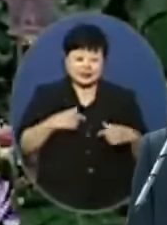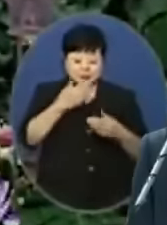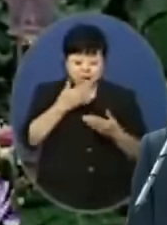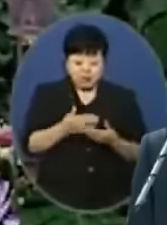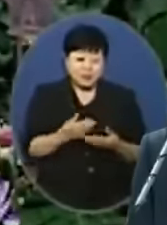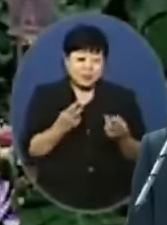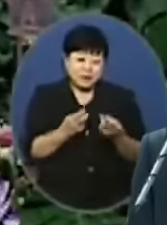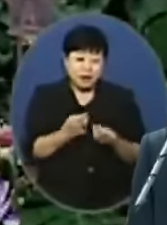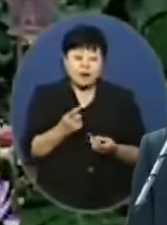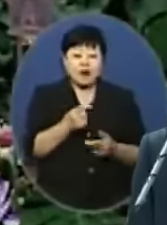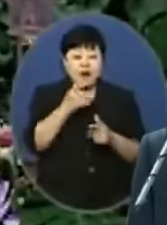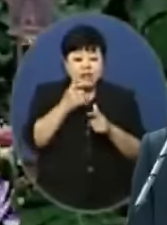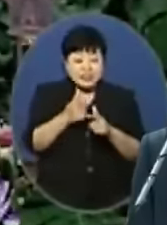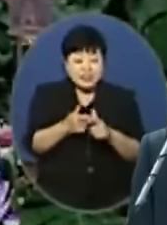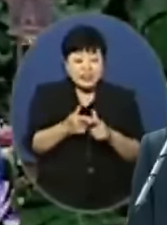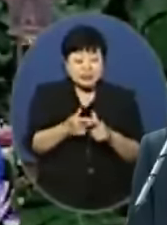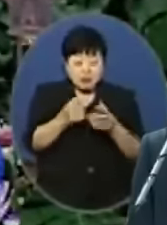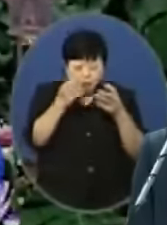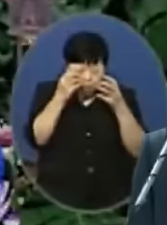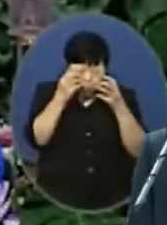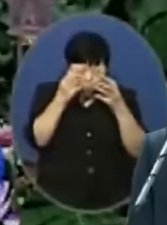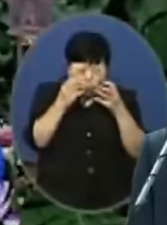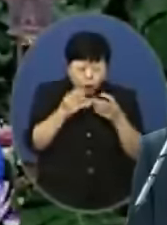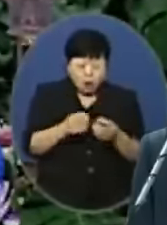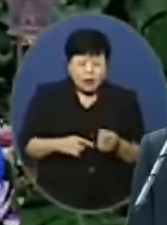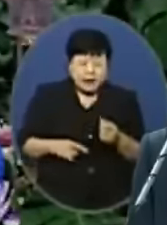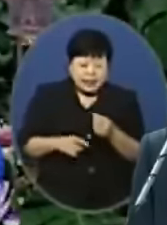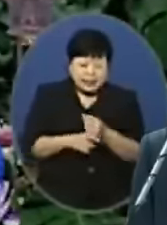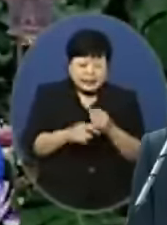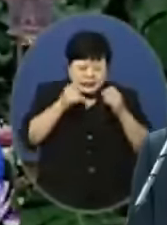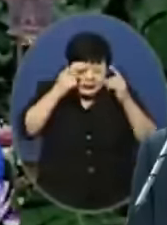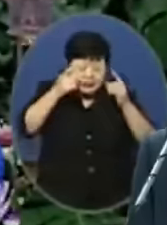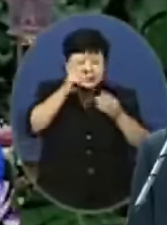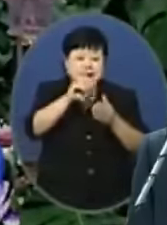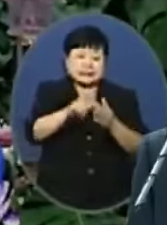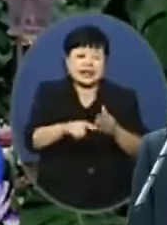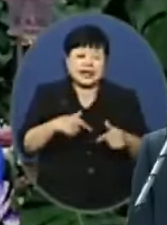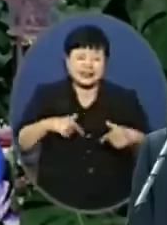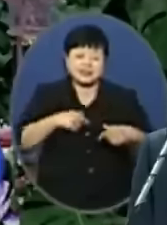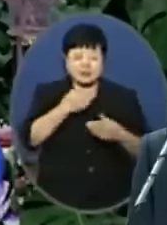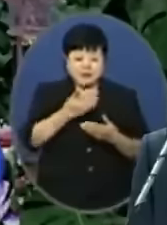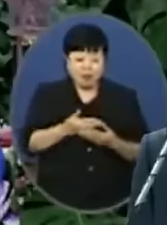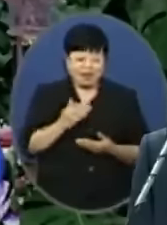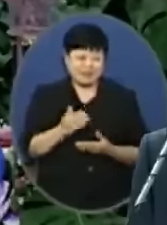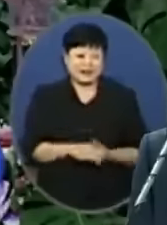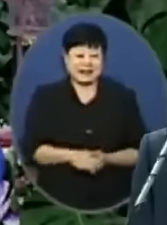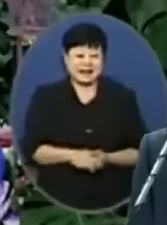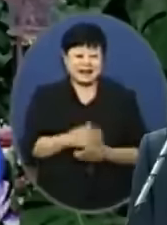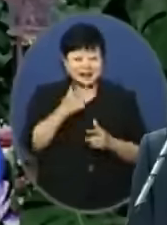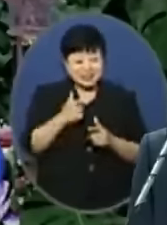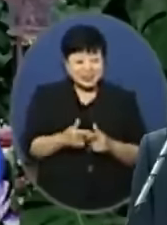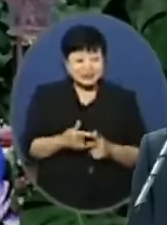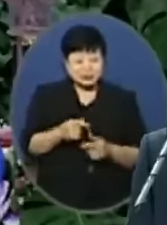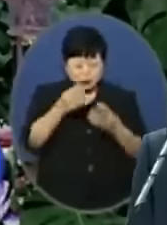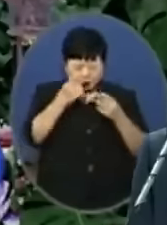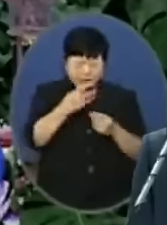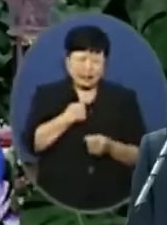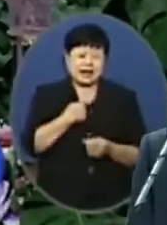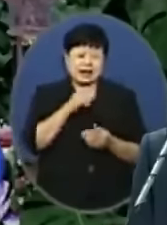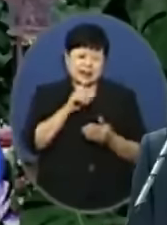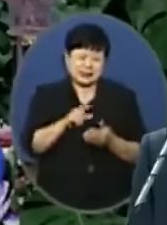얻을 수 있는 것은 예수님의 고난의 의미를 깨닫게 될 때 기쁨을 얻게 되는 것입니다. 예수님이 고난당한